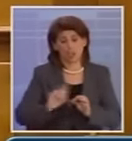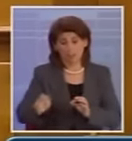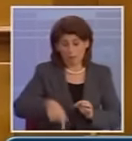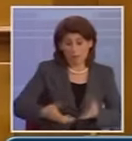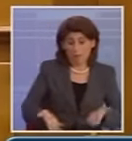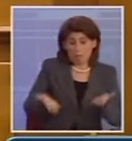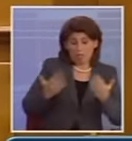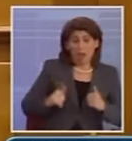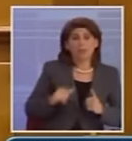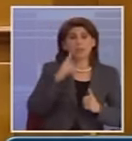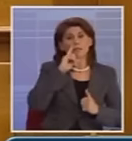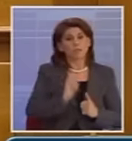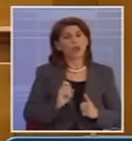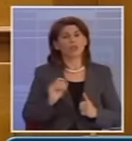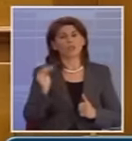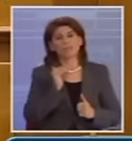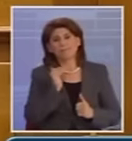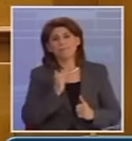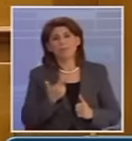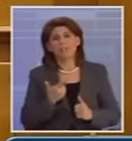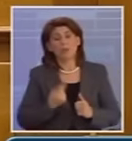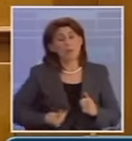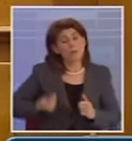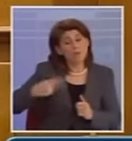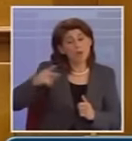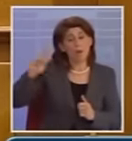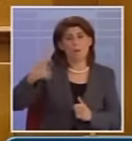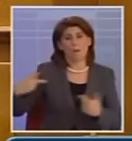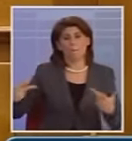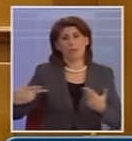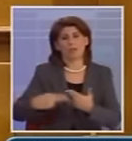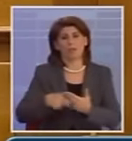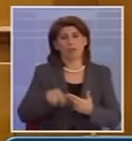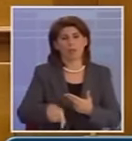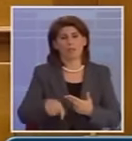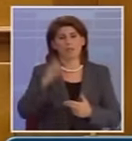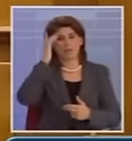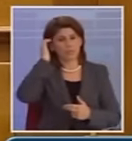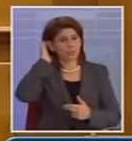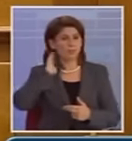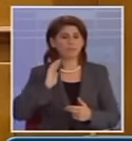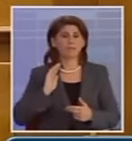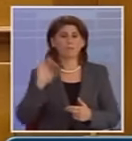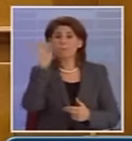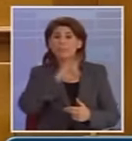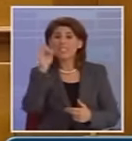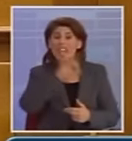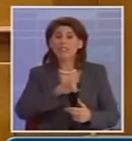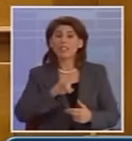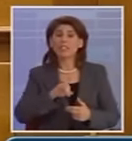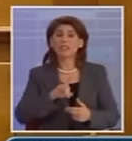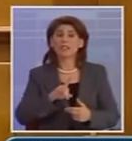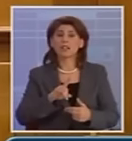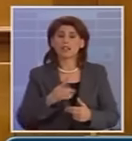τότε υποχρεώνεσαι σύντομα σε πολλαπλάσιες περικοπές. Τέτοιες πέτσινες παροχές οδηγούν πάντοτε σε